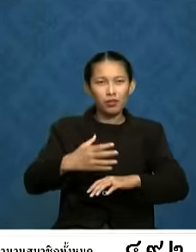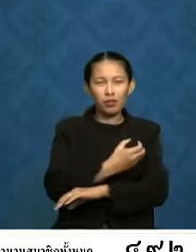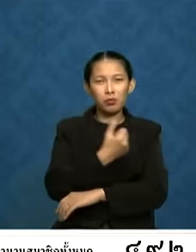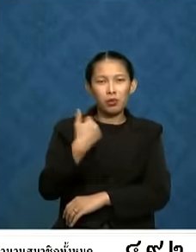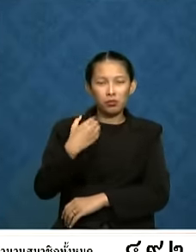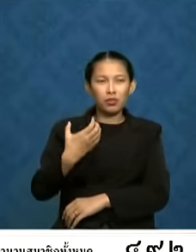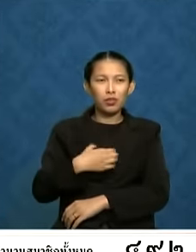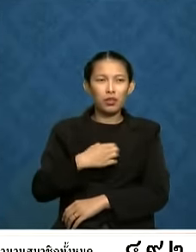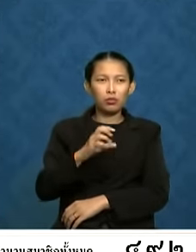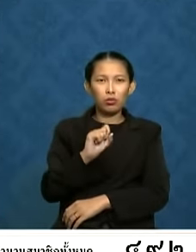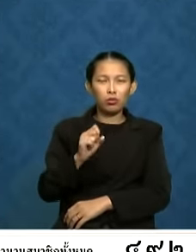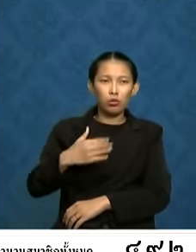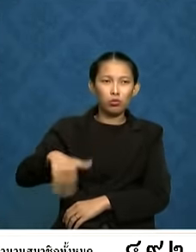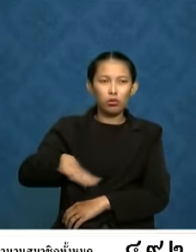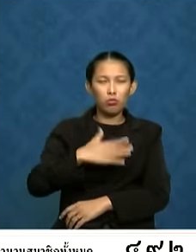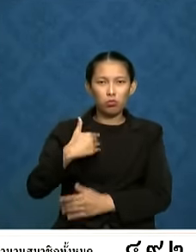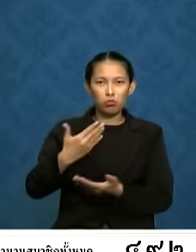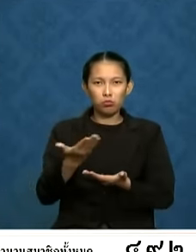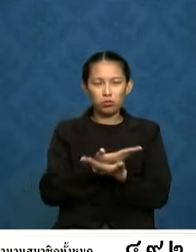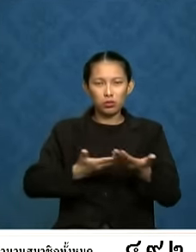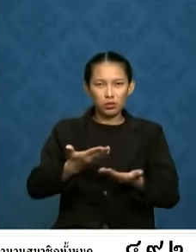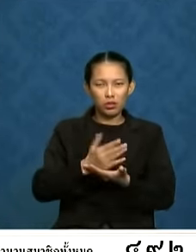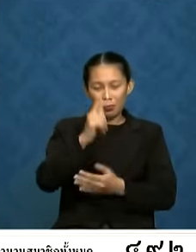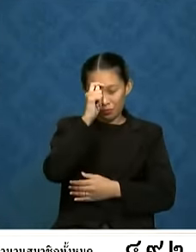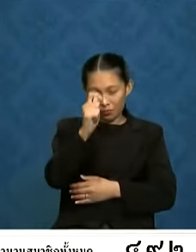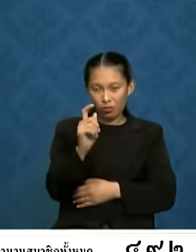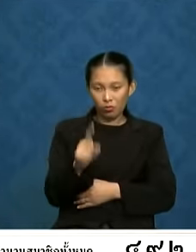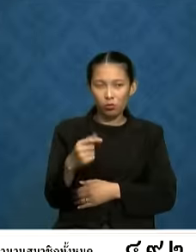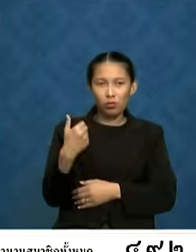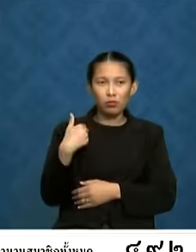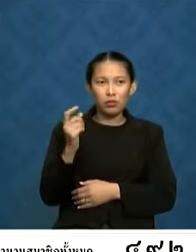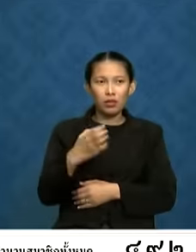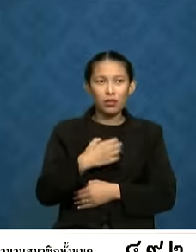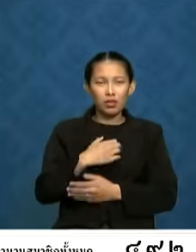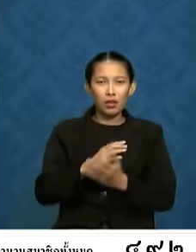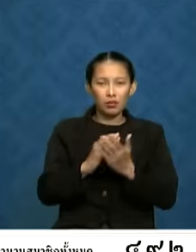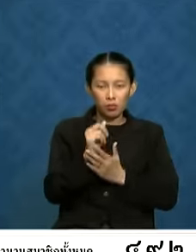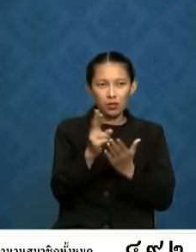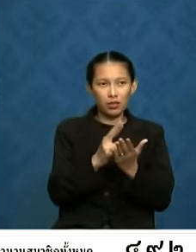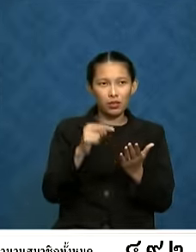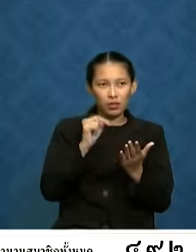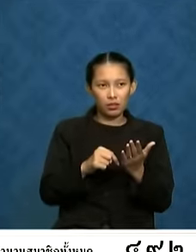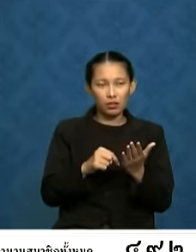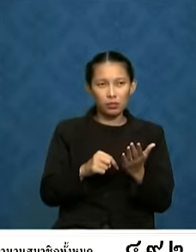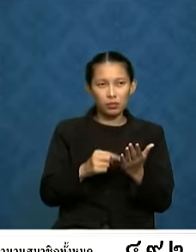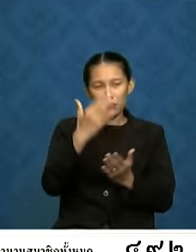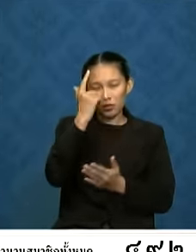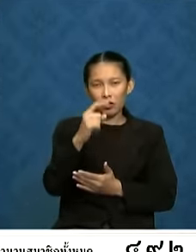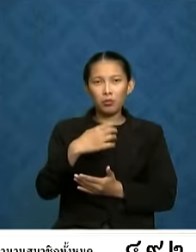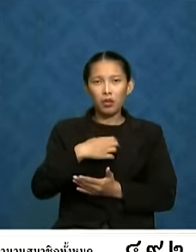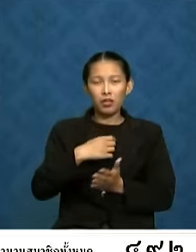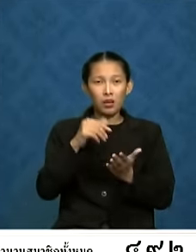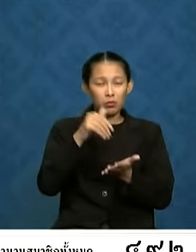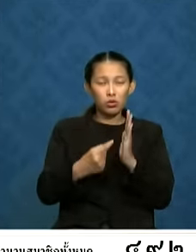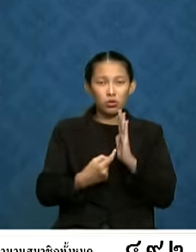อยากให้ท่านสมาชิกนะครับพิจารณากันด้วยความเคารพนะครับว่าอยากให้ผ่านรายงานฉบับนี้ผมคิดว่าอยากให้มันเป็นศาร